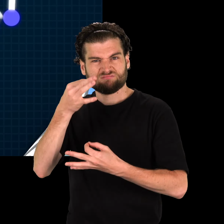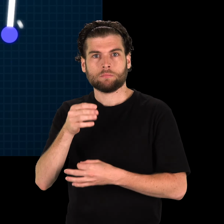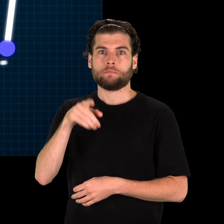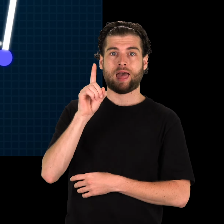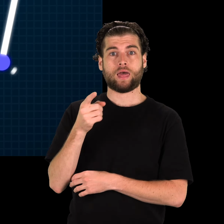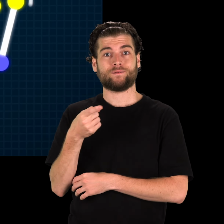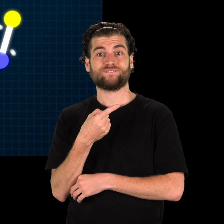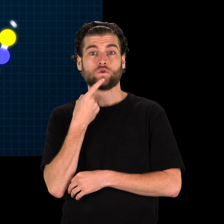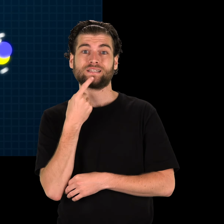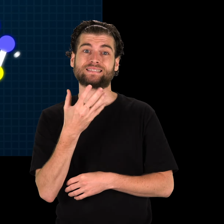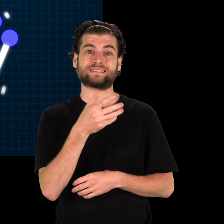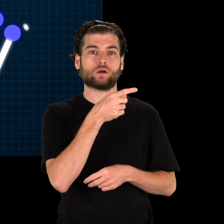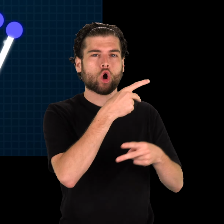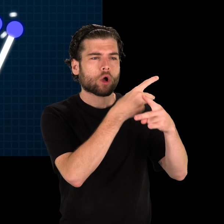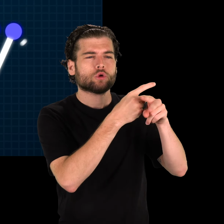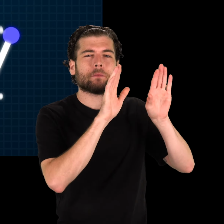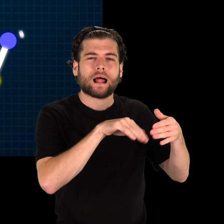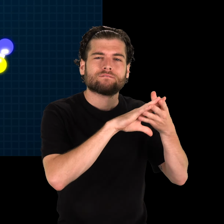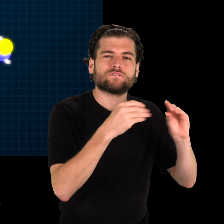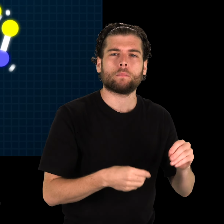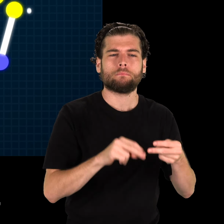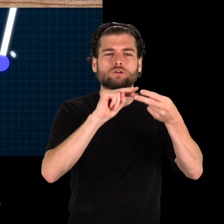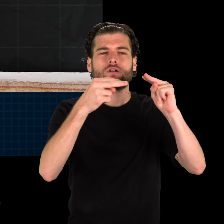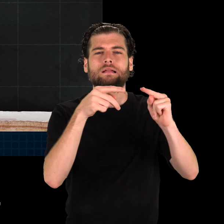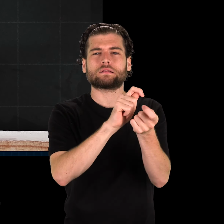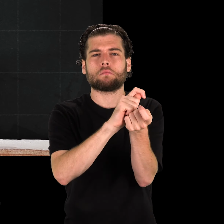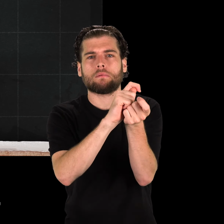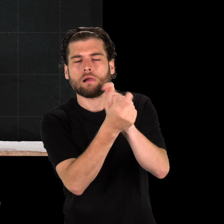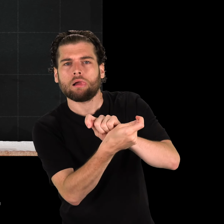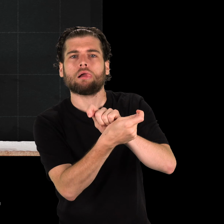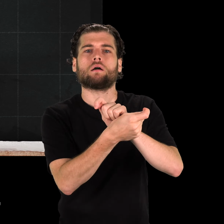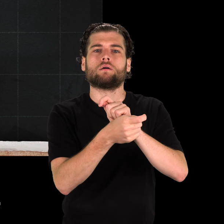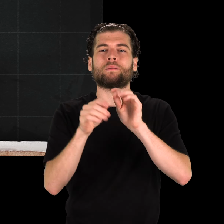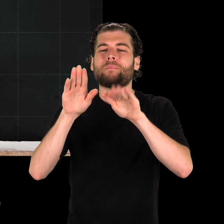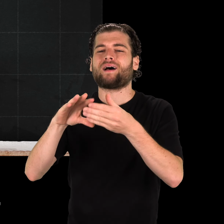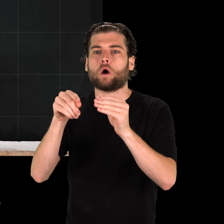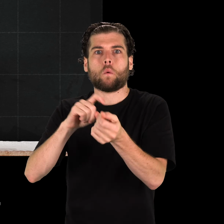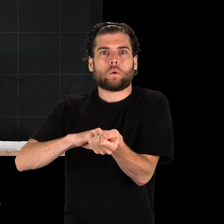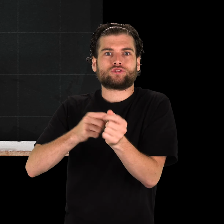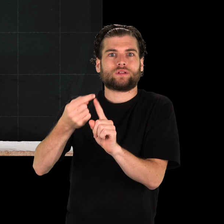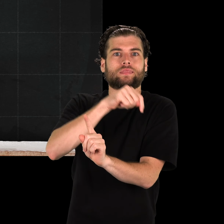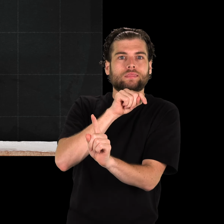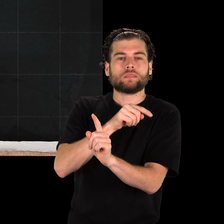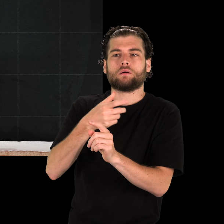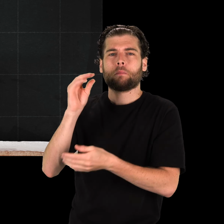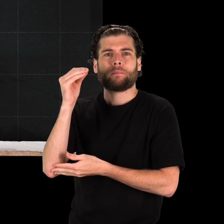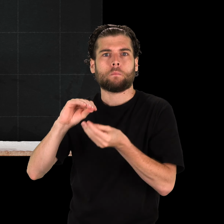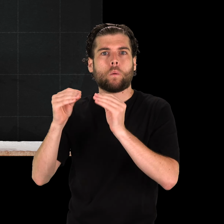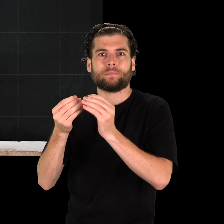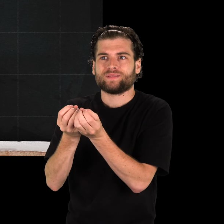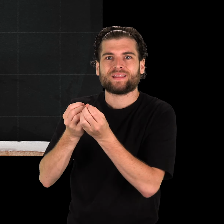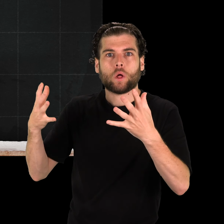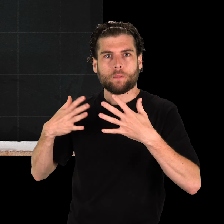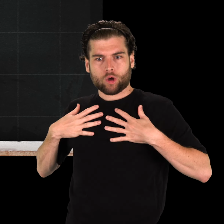le DPNI est très précis, mais pour autant, il ne dépiste pas toutes les anomalies des chromosomes, ni les mutations